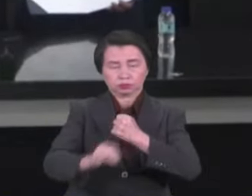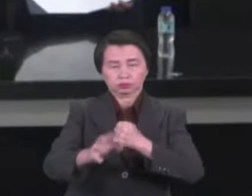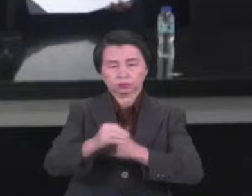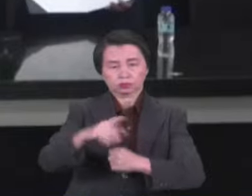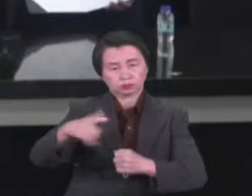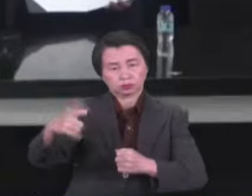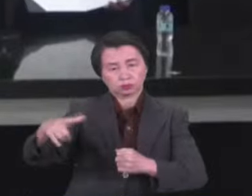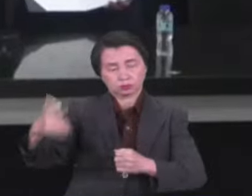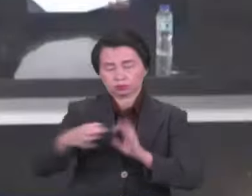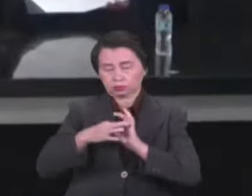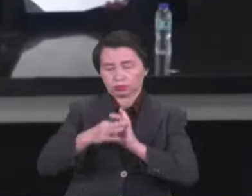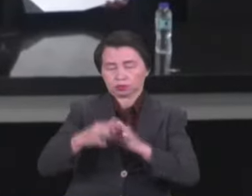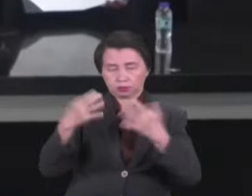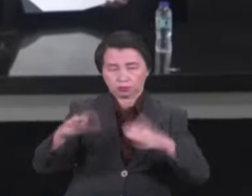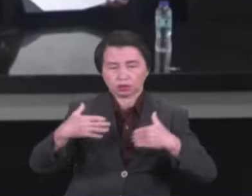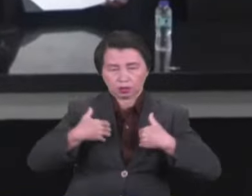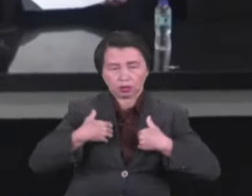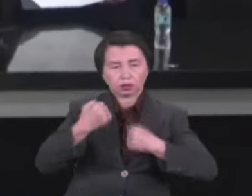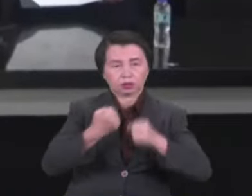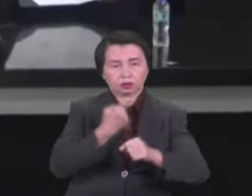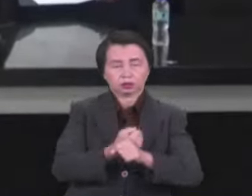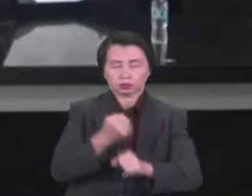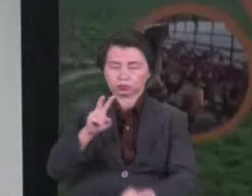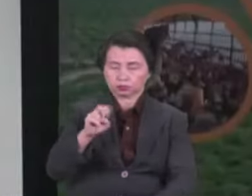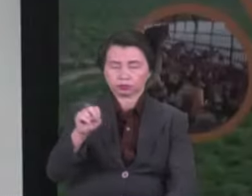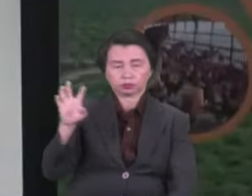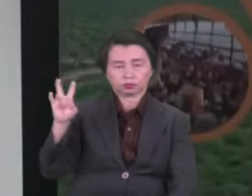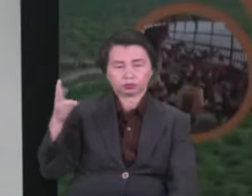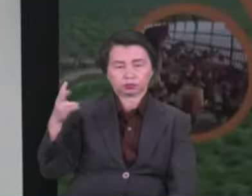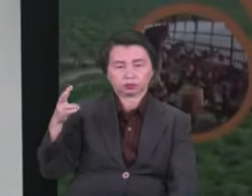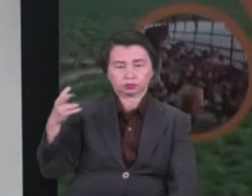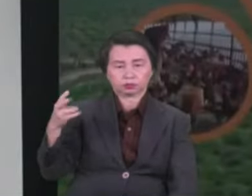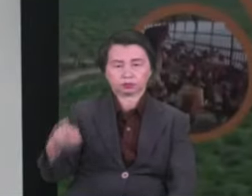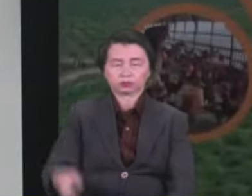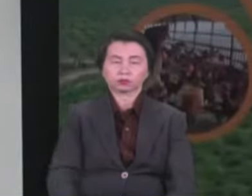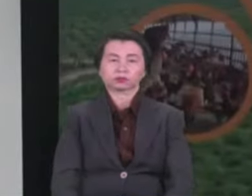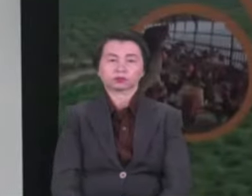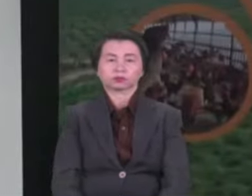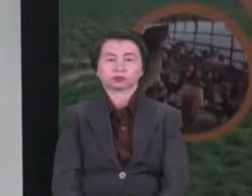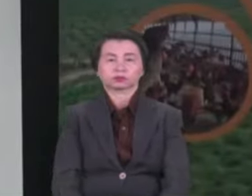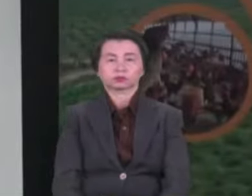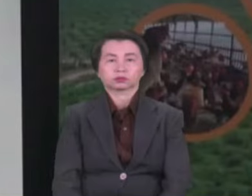lain-lain. Kerjasama ini telah pun terjalin sejak tahun 2017.